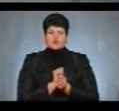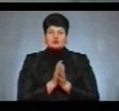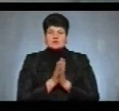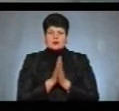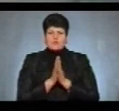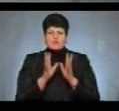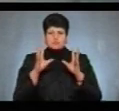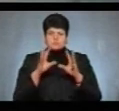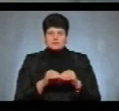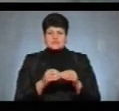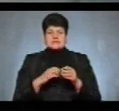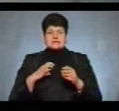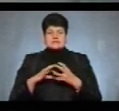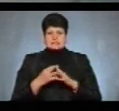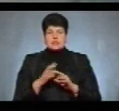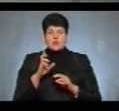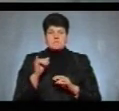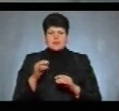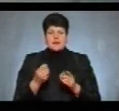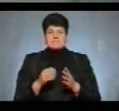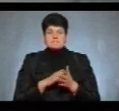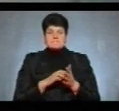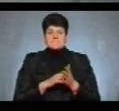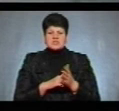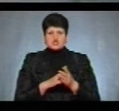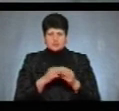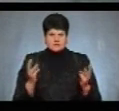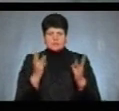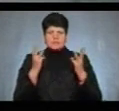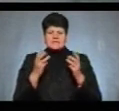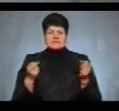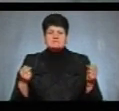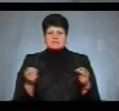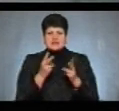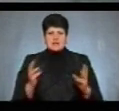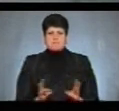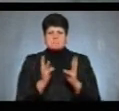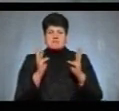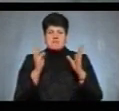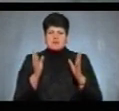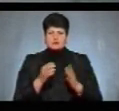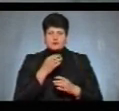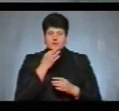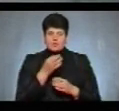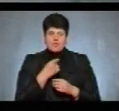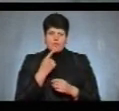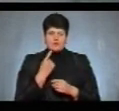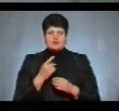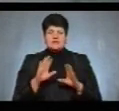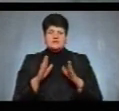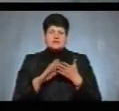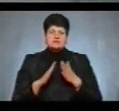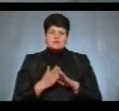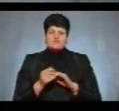селі Біла поблизу Тернополя. Причина займання – навмисний підпал, повідомила речник обласного управління Держслужби з надзвичайних ситуацій Ірина Крупа.